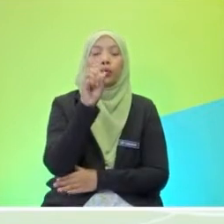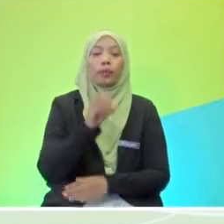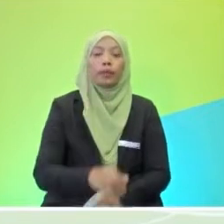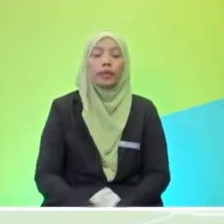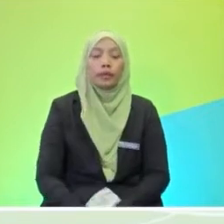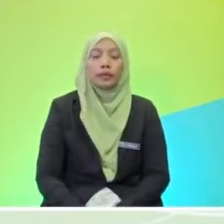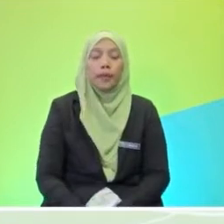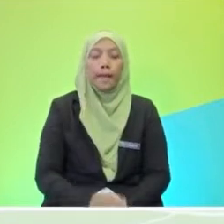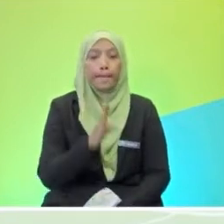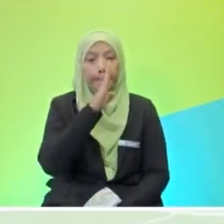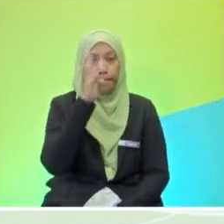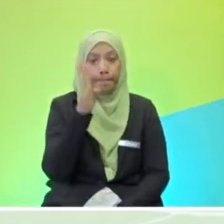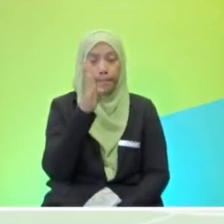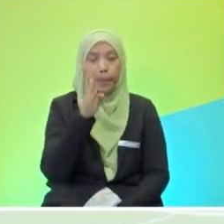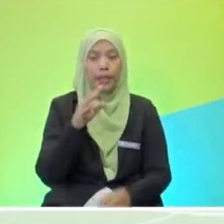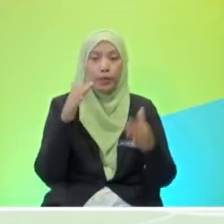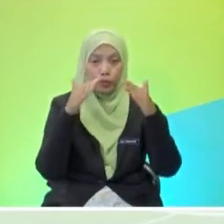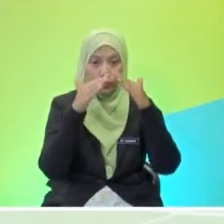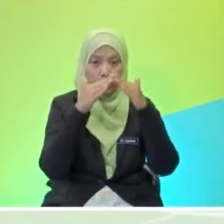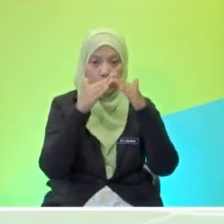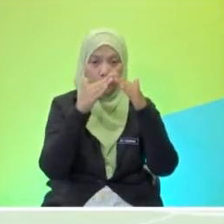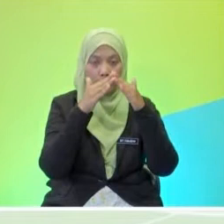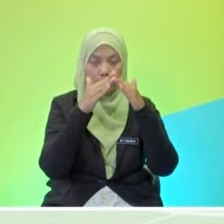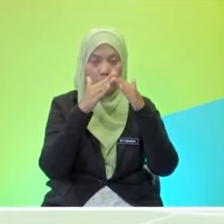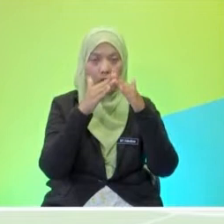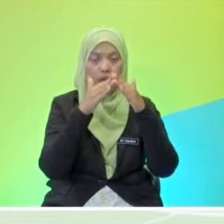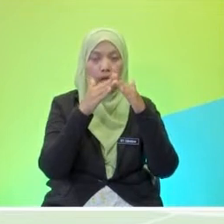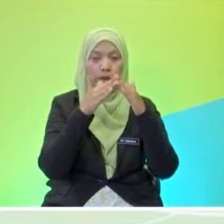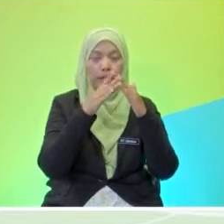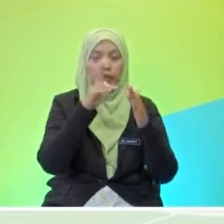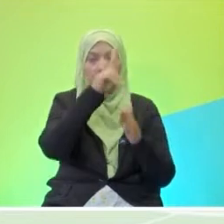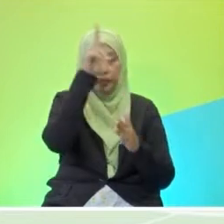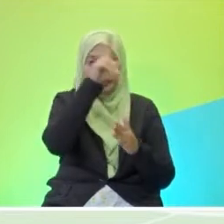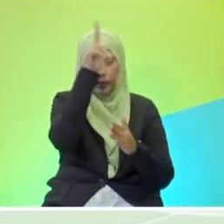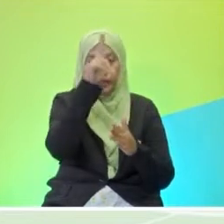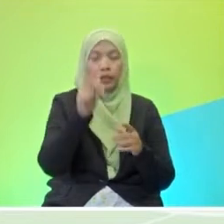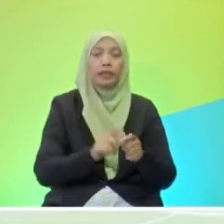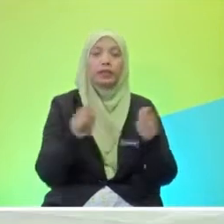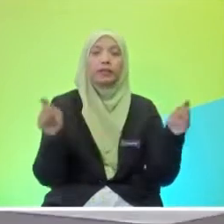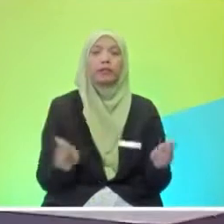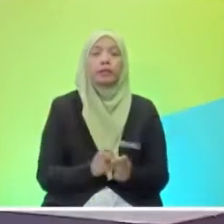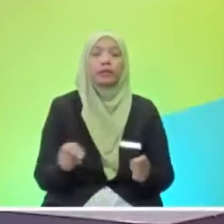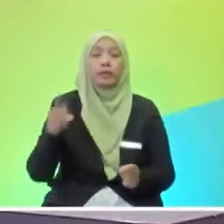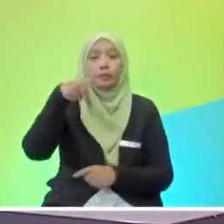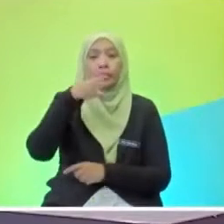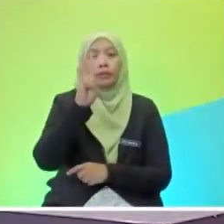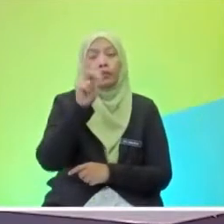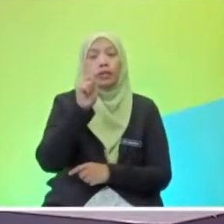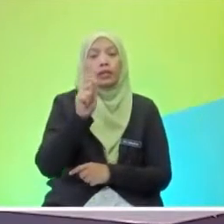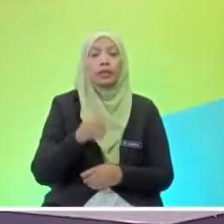Biasanya kalau rumah-rumahan kalau kerajaan tempatkan lagi